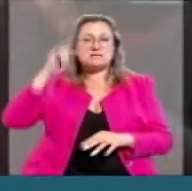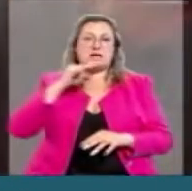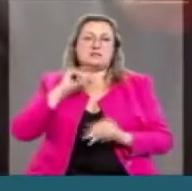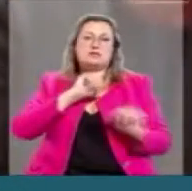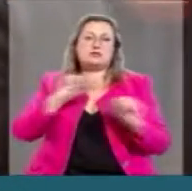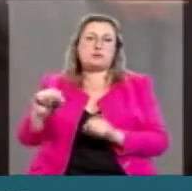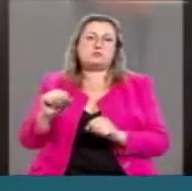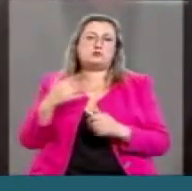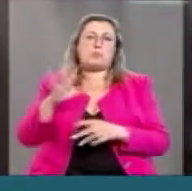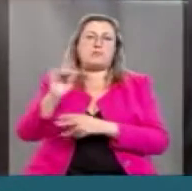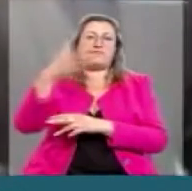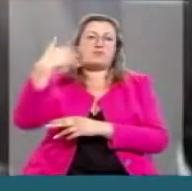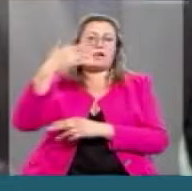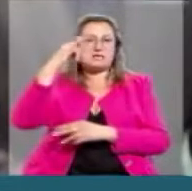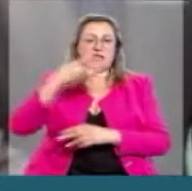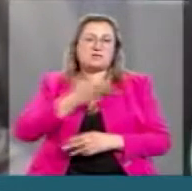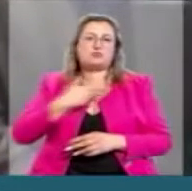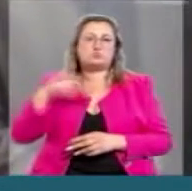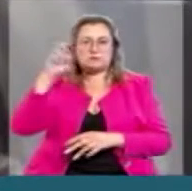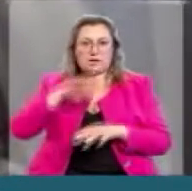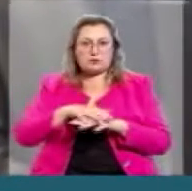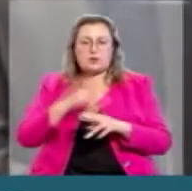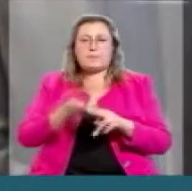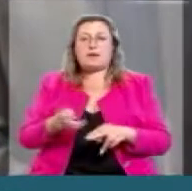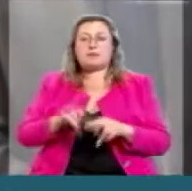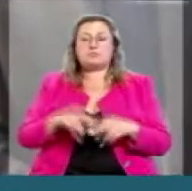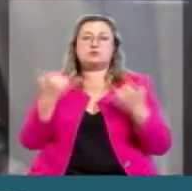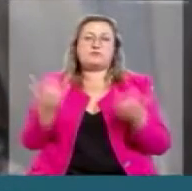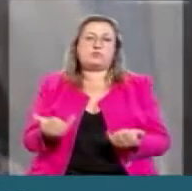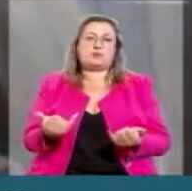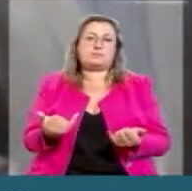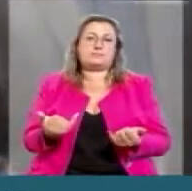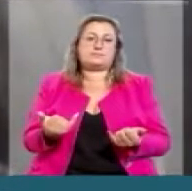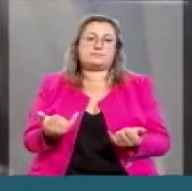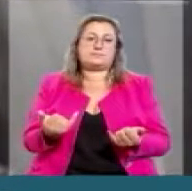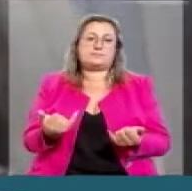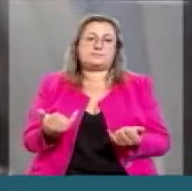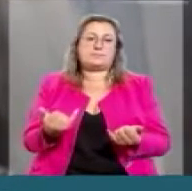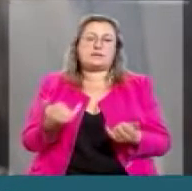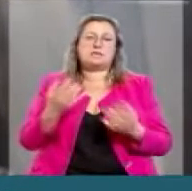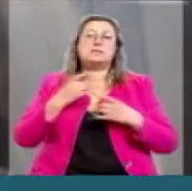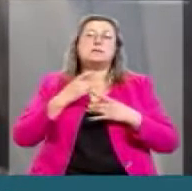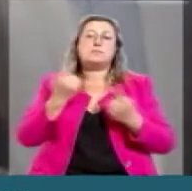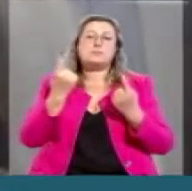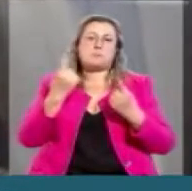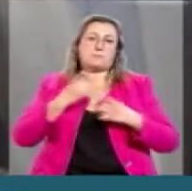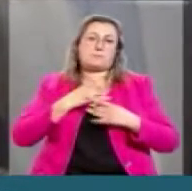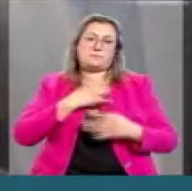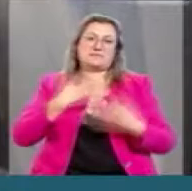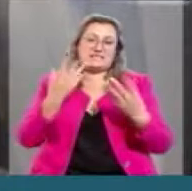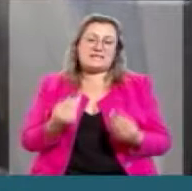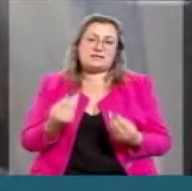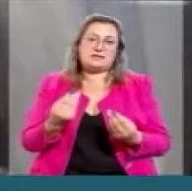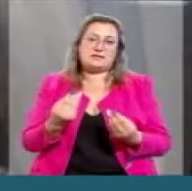и защищать уже под флагом Казахстана нашу страну. Поэтому сегодня знаменательный для нас день, и хорошо,